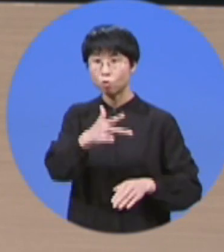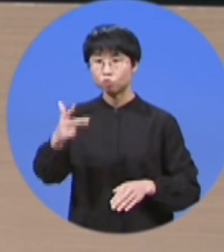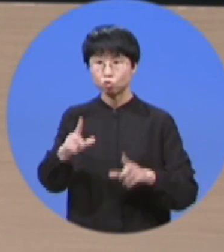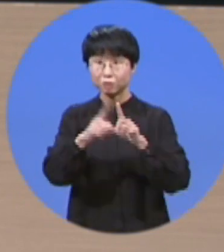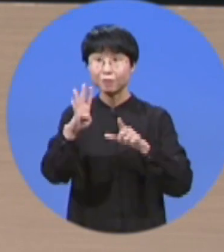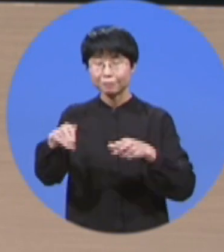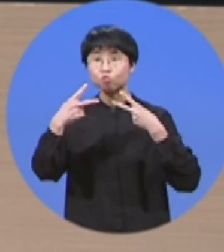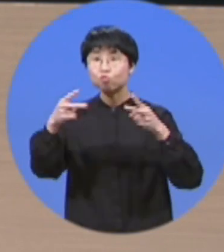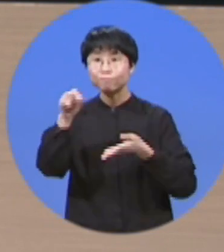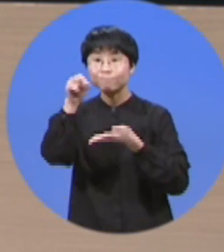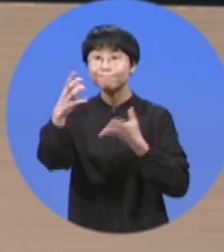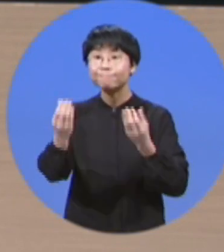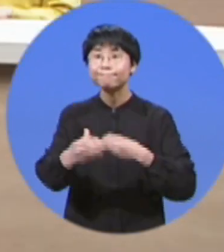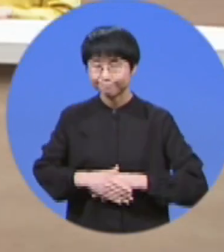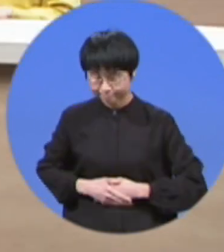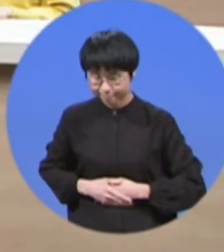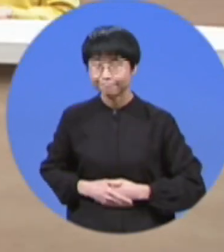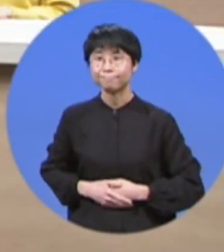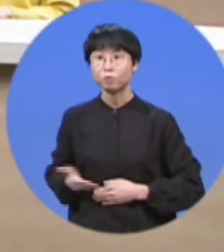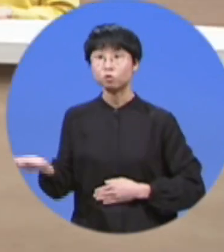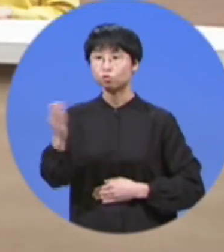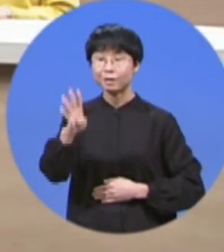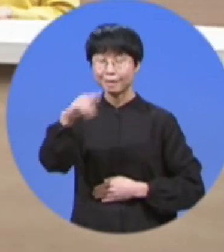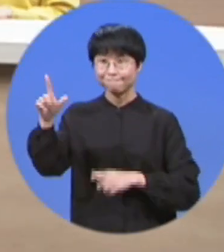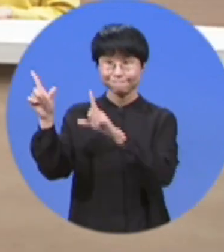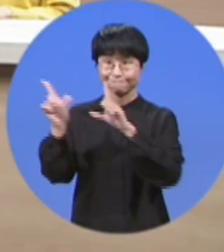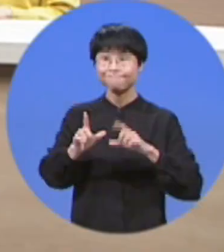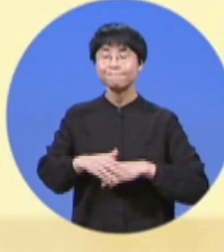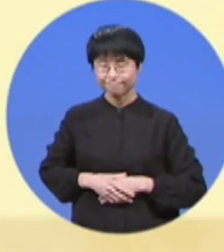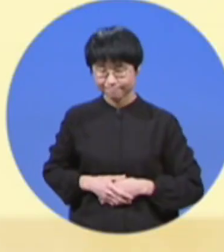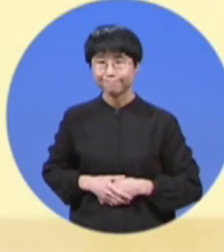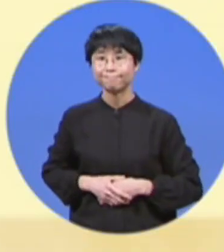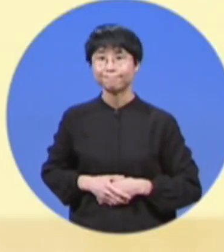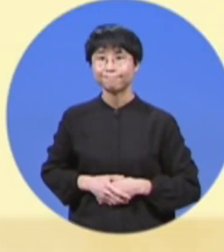葉県の主な出来事をお伝えしました。 続いて県からのお知らせです。